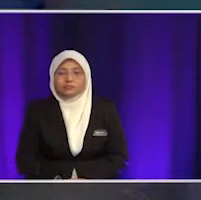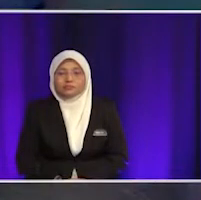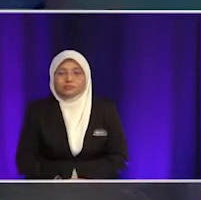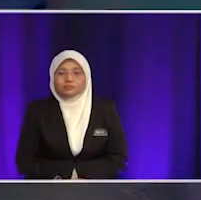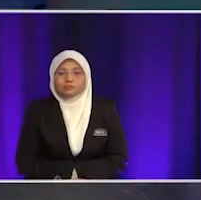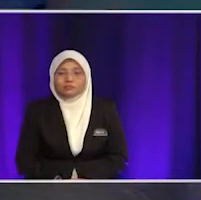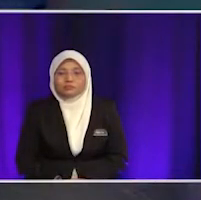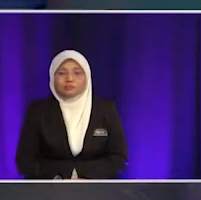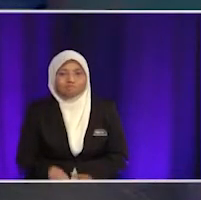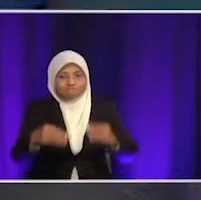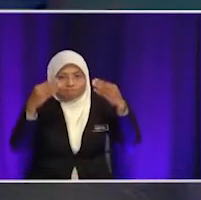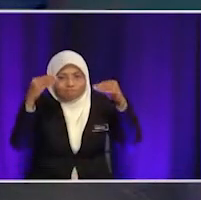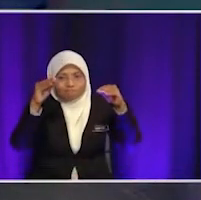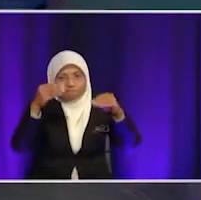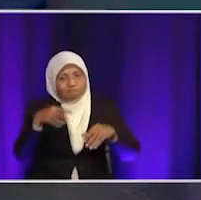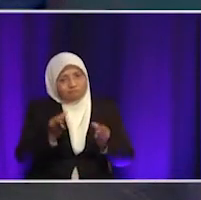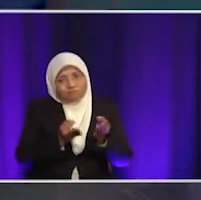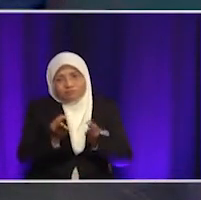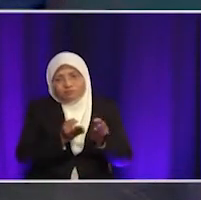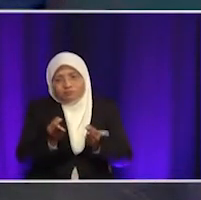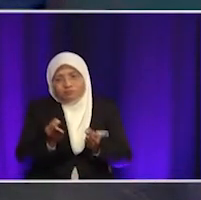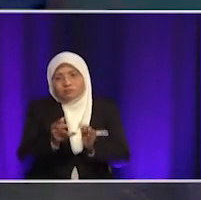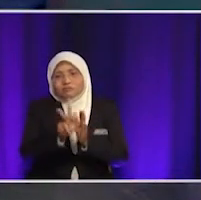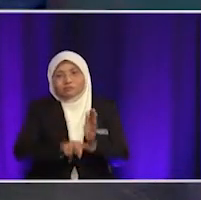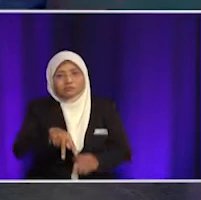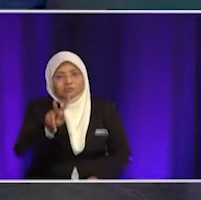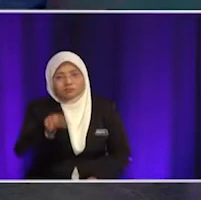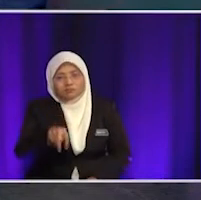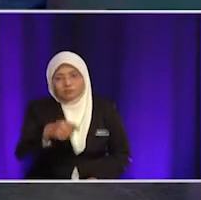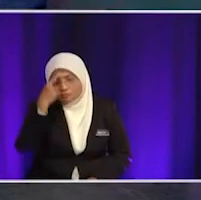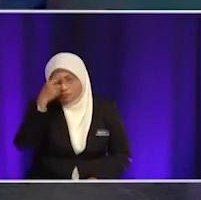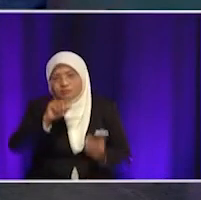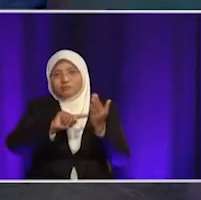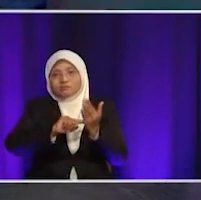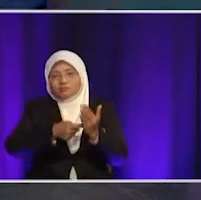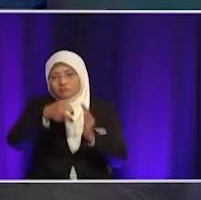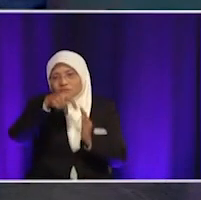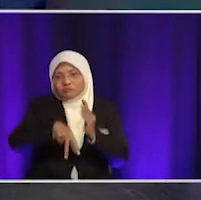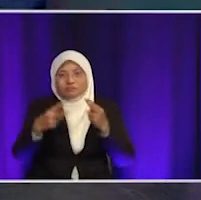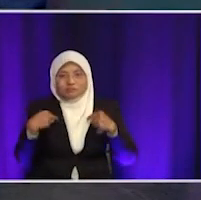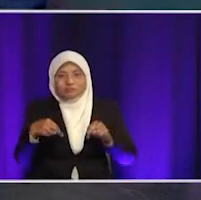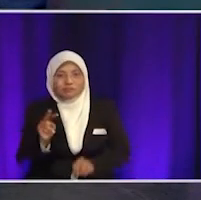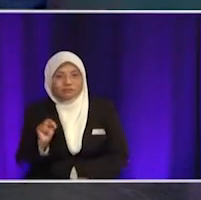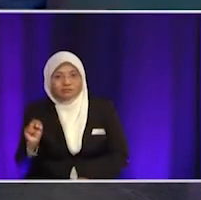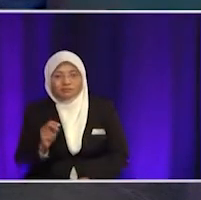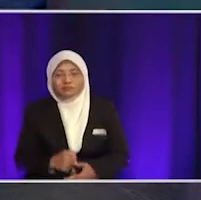aku keperluan bagi Usahawan untuk memuliakan kenaikan dan tentunya kita ada lagi nak belajar